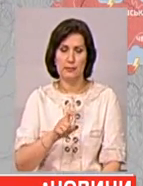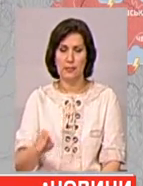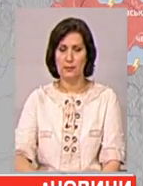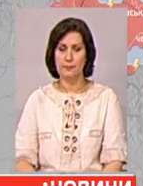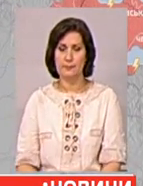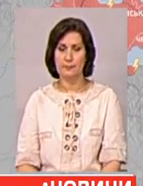областях